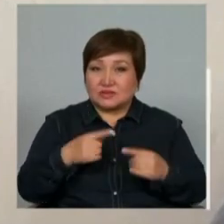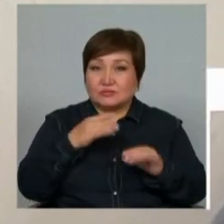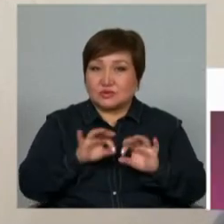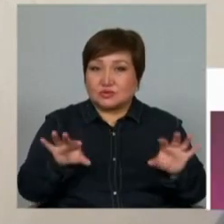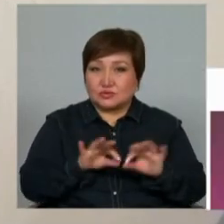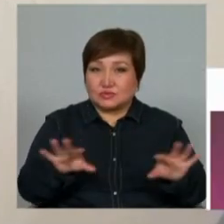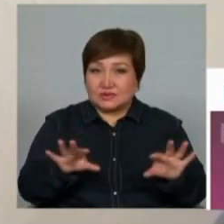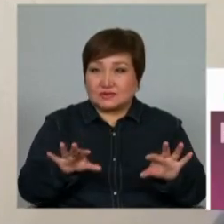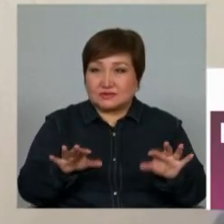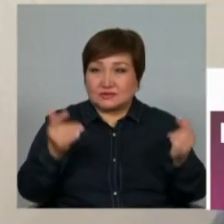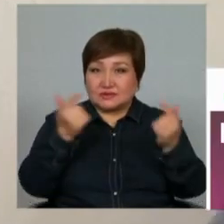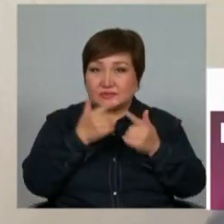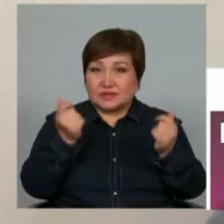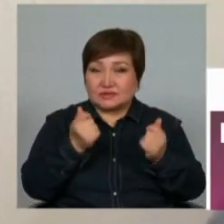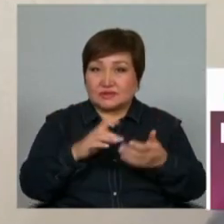Ақпаратты қорытып үлгере алмай жатыр қазір.